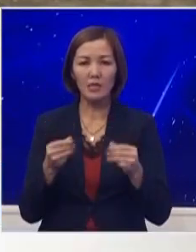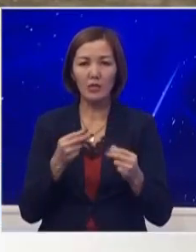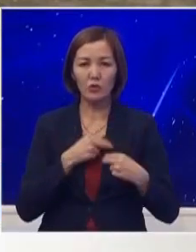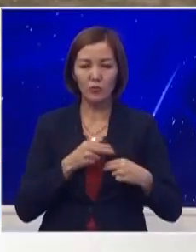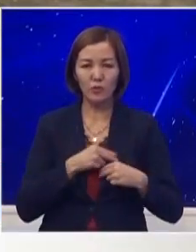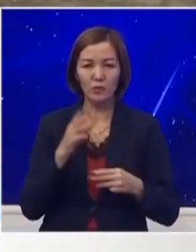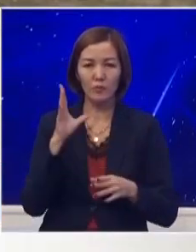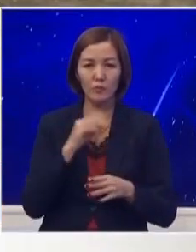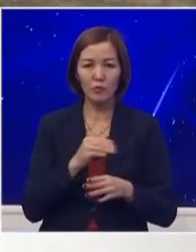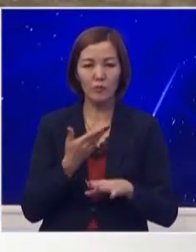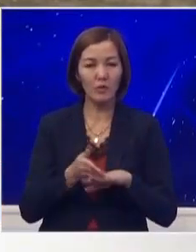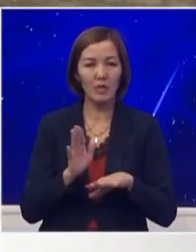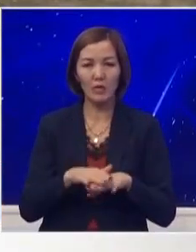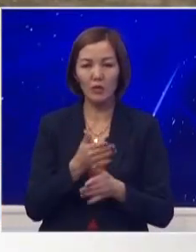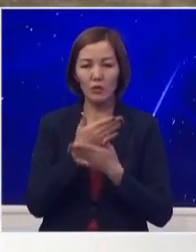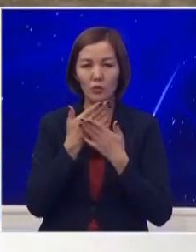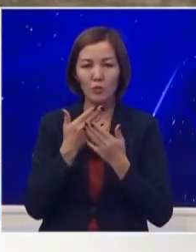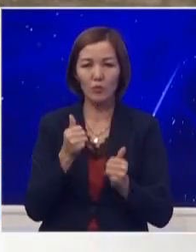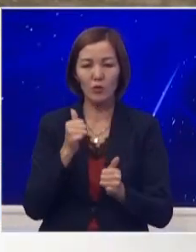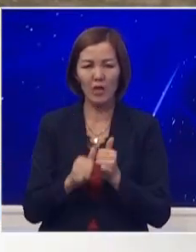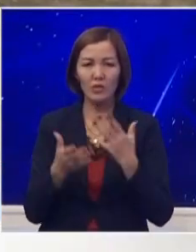болғандықтан, бұл аса қиындық тудырмайды бізге.